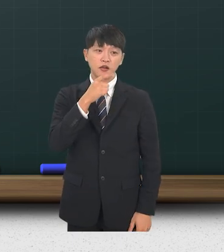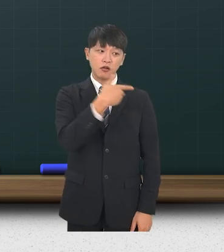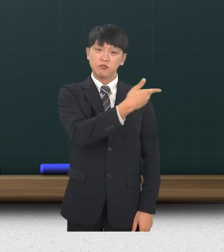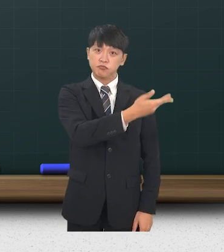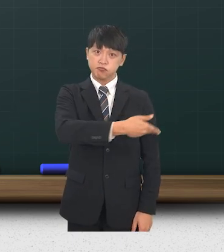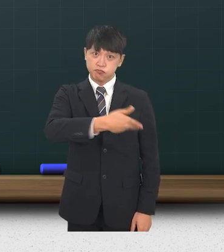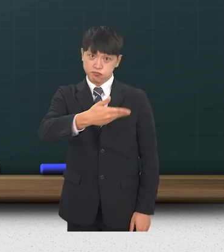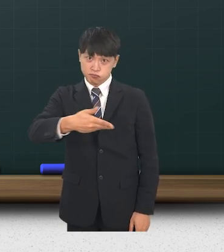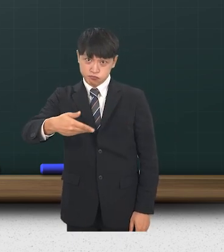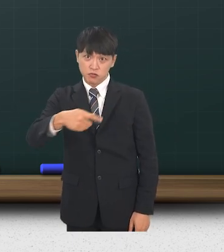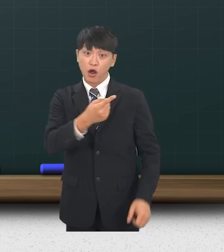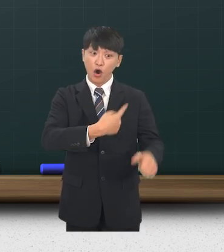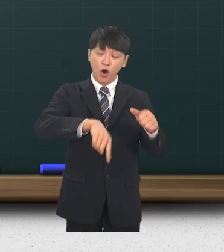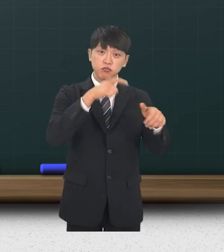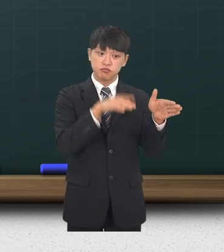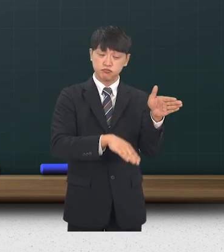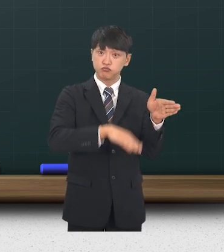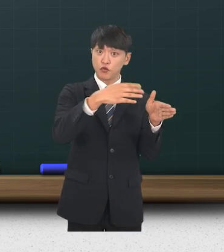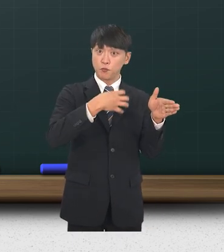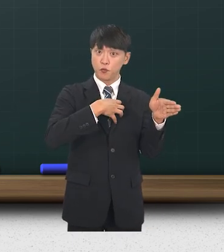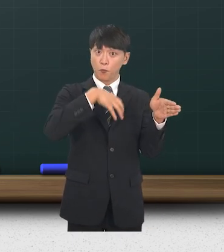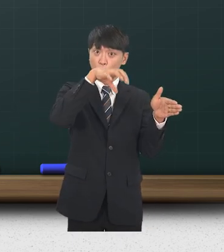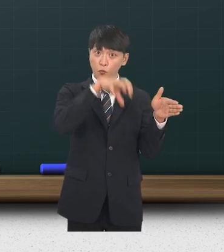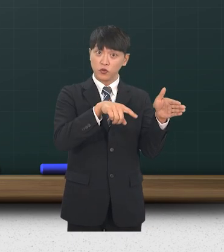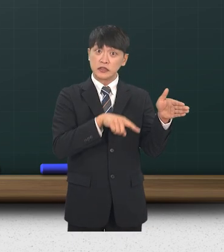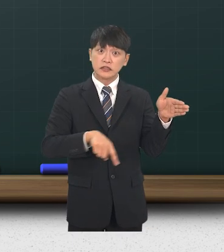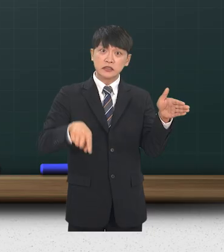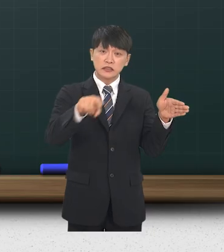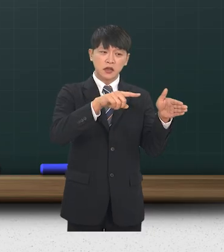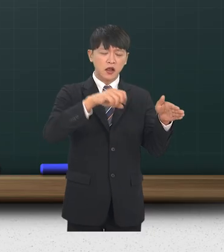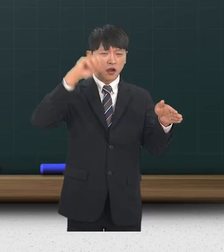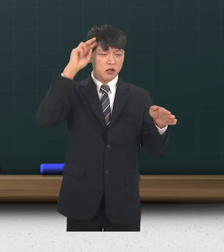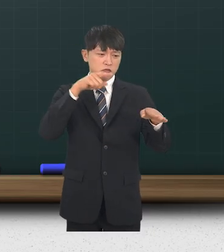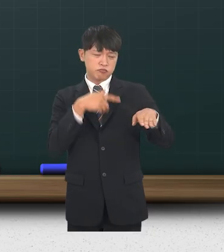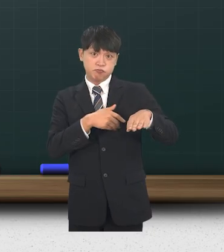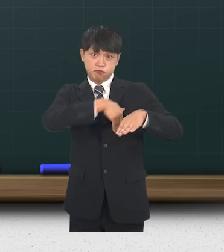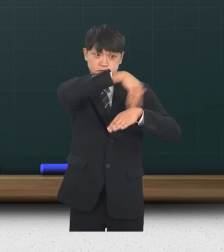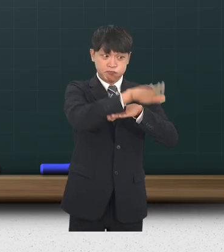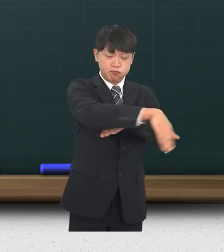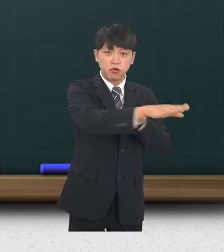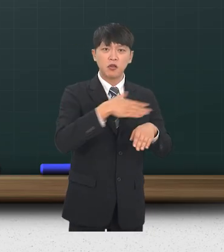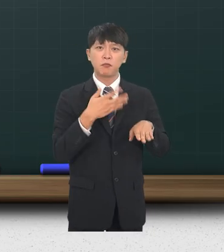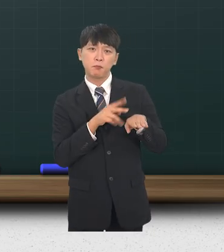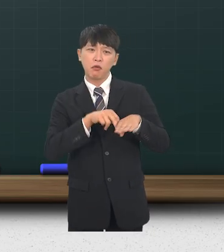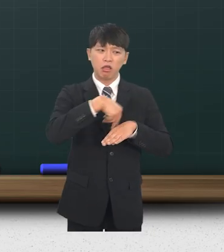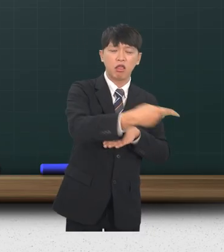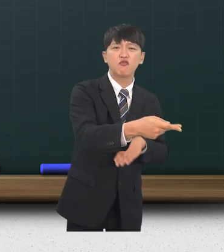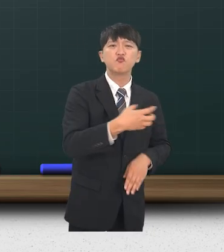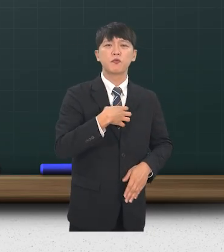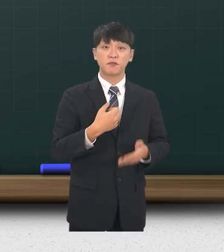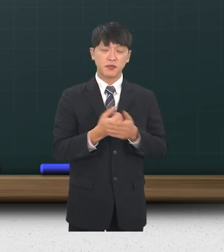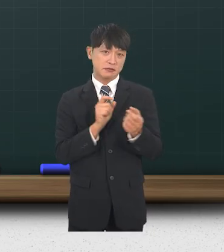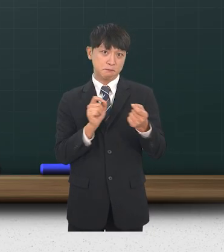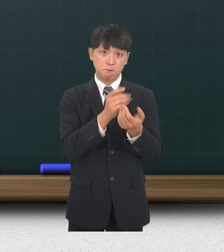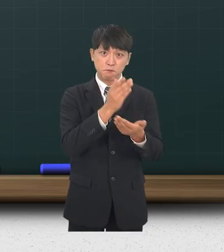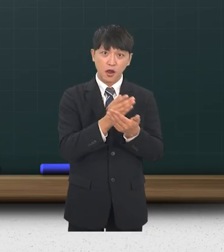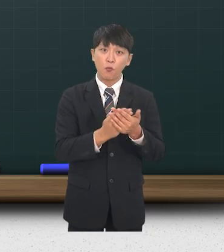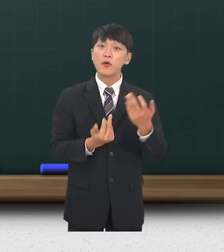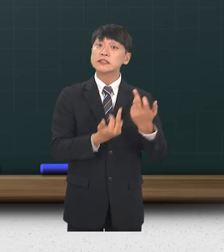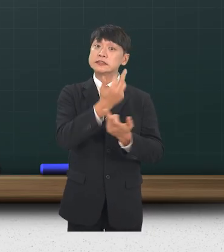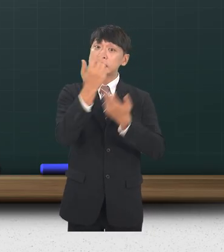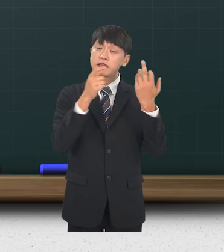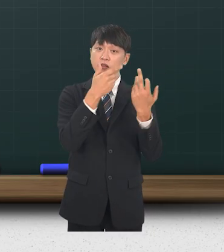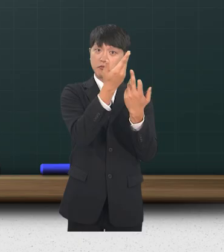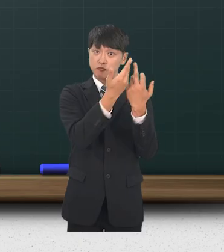개울가, 하천변, 해안가 등 침수 위험 지역은 급류에 휩쓸릴 수 있으니 가까이 가지 않습니다.